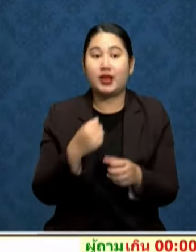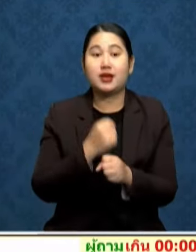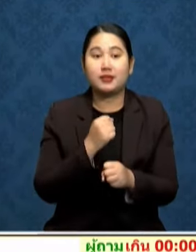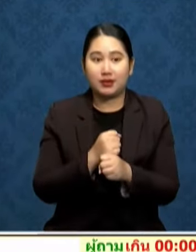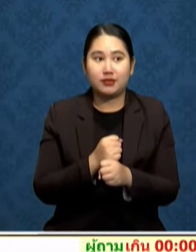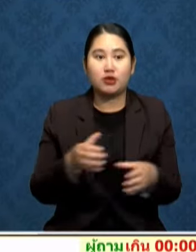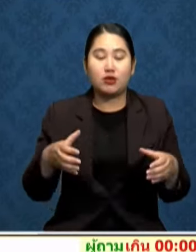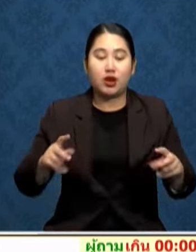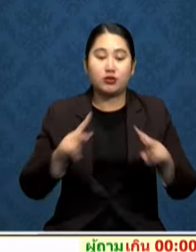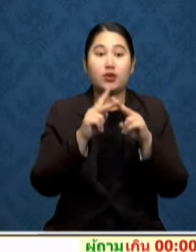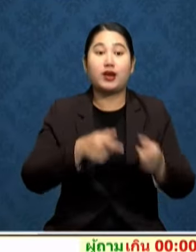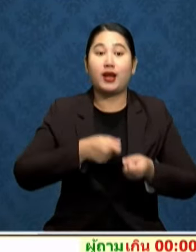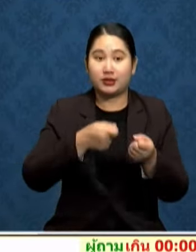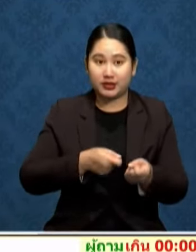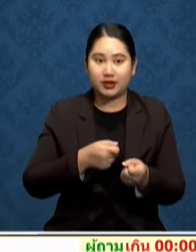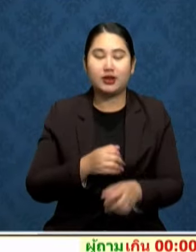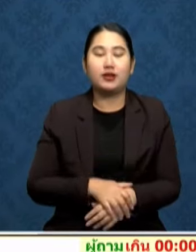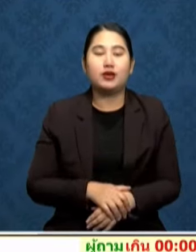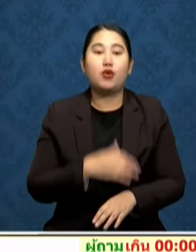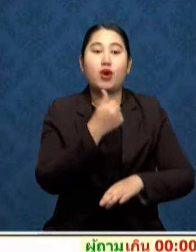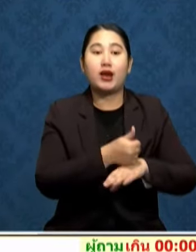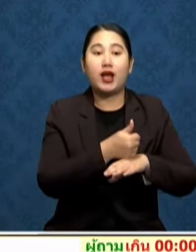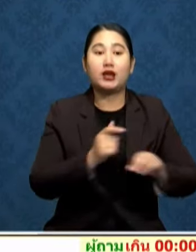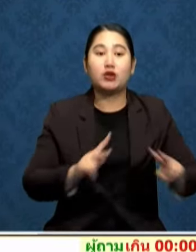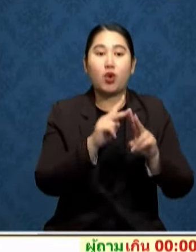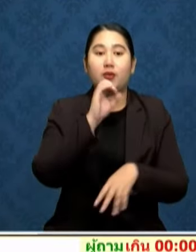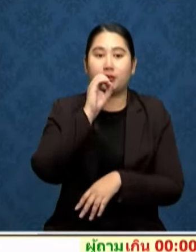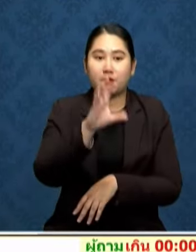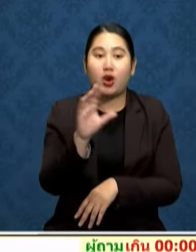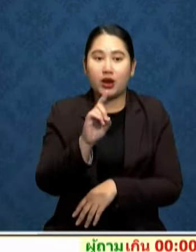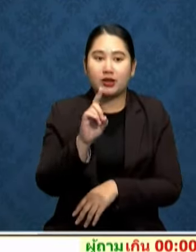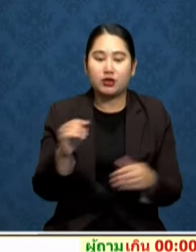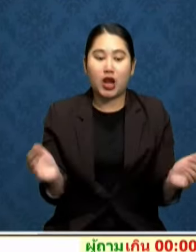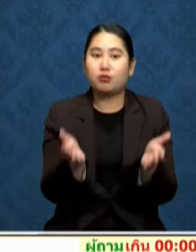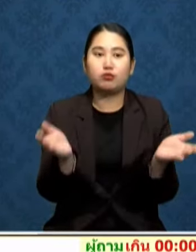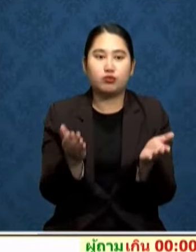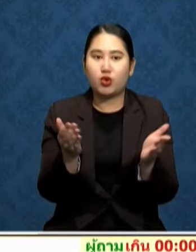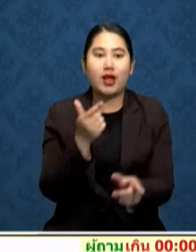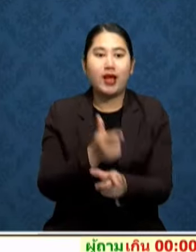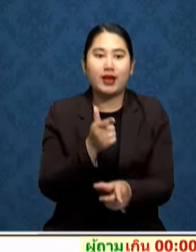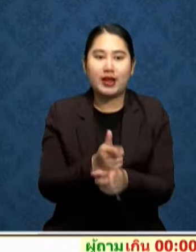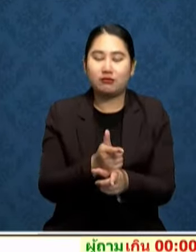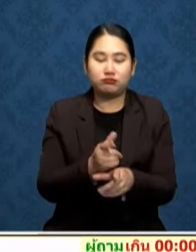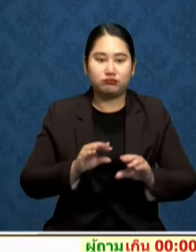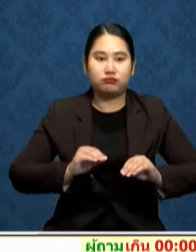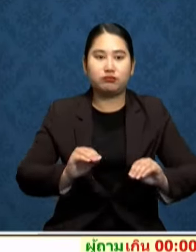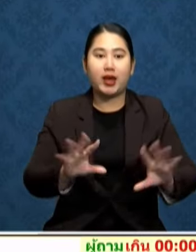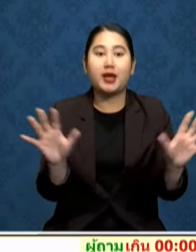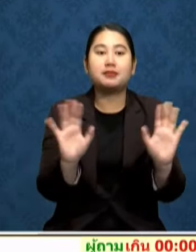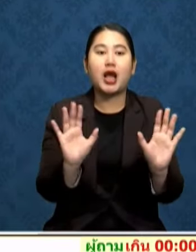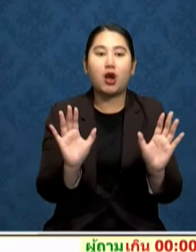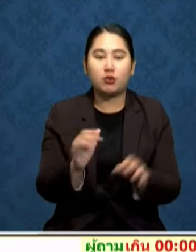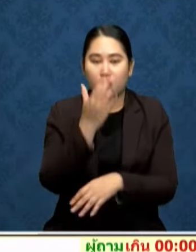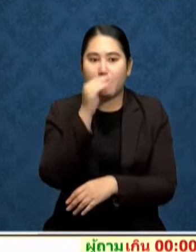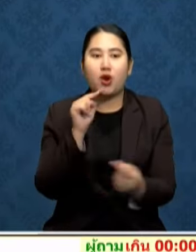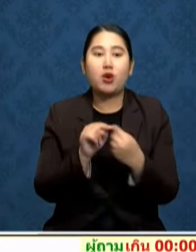ทางการทำงานของกระทรวงเกษตรและสหกรณ์นะครับท่านร้อยเอกธรรมนัสท่านประกาศแล้วว่าห้ามส่งเสริมการเลี้ยงสัตว์สายพันธุ์นี้เพราะว่าปลาหม